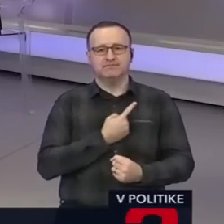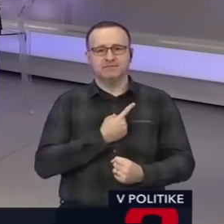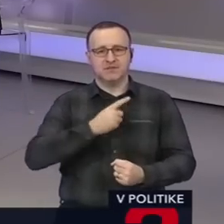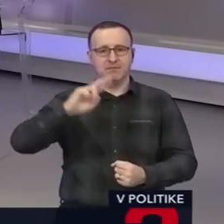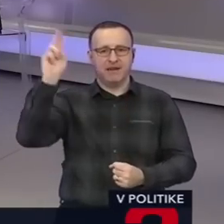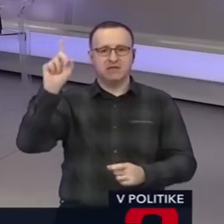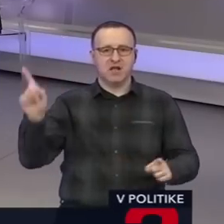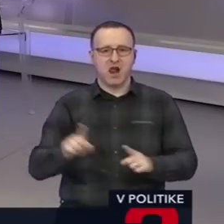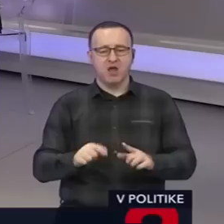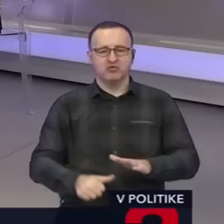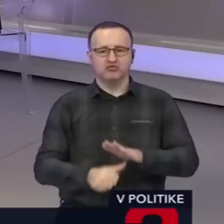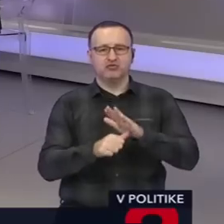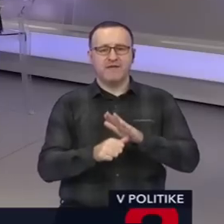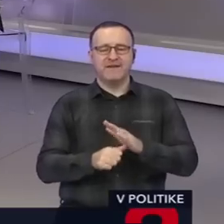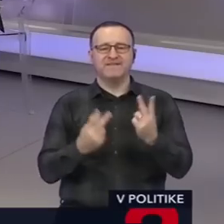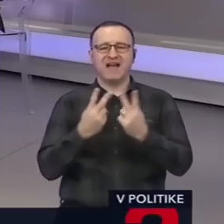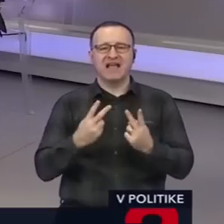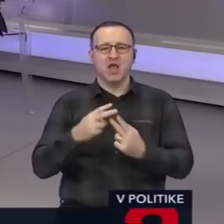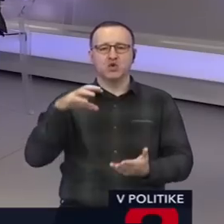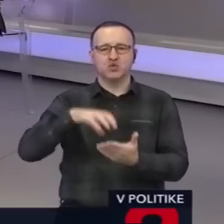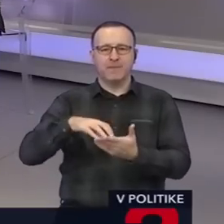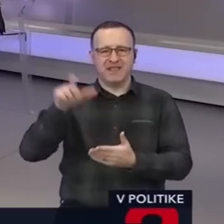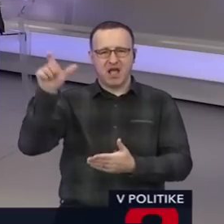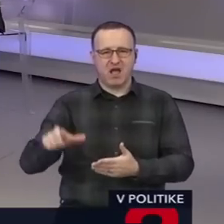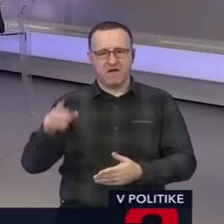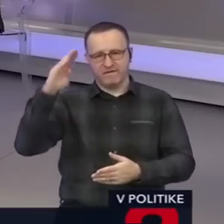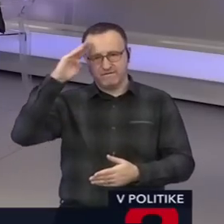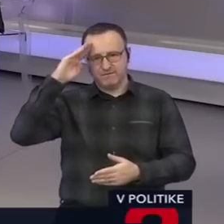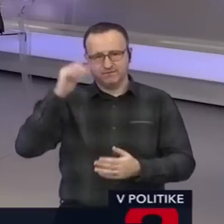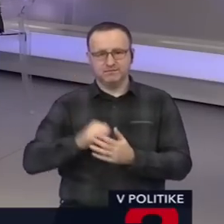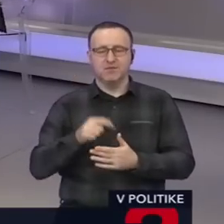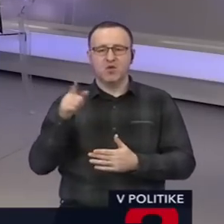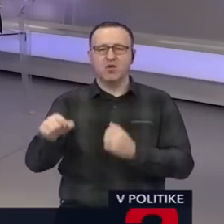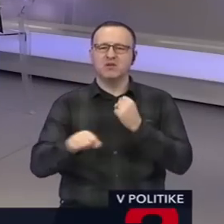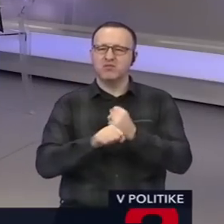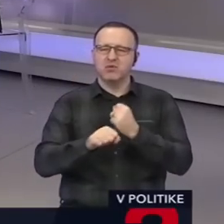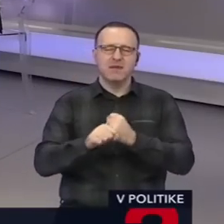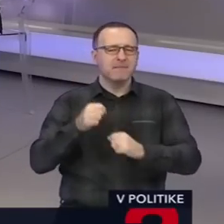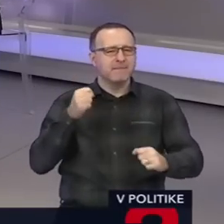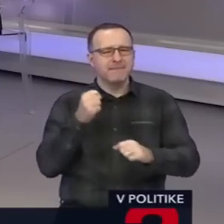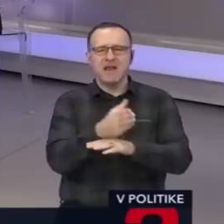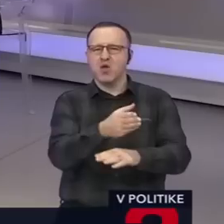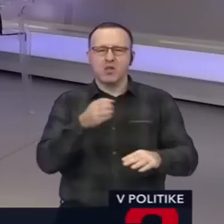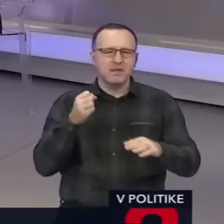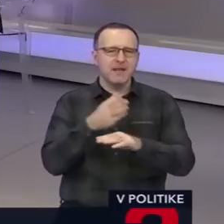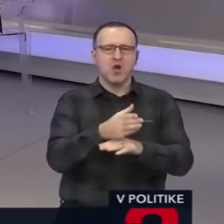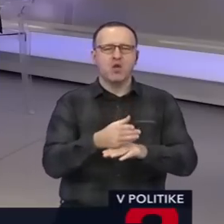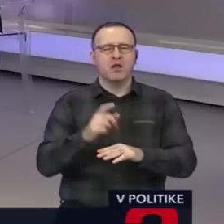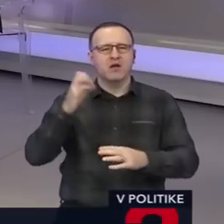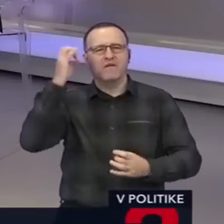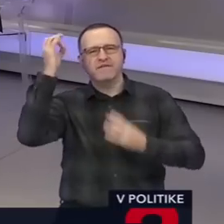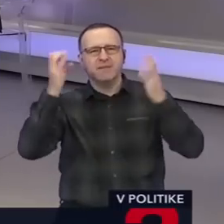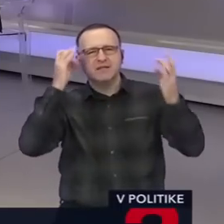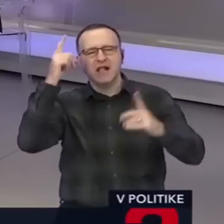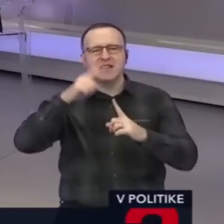aj šéf Wagnerovej skupiny Evgenij Prigožin, ktorá produkuje milióny a milióny